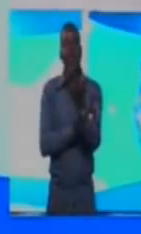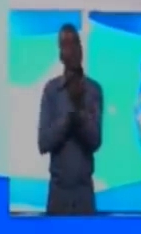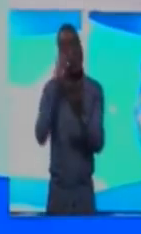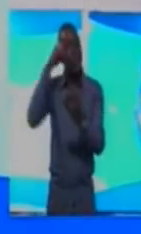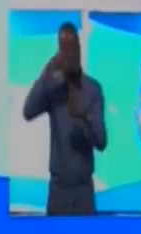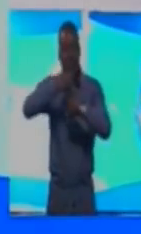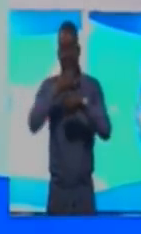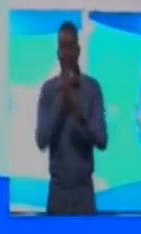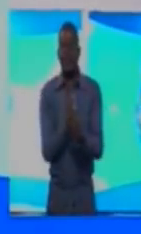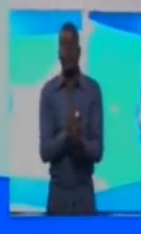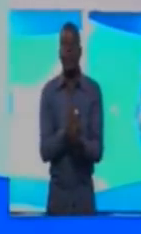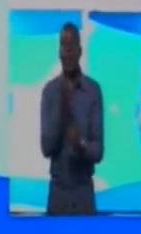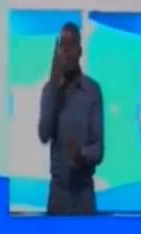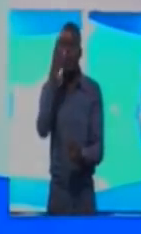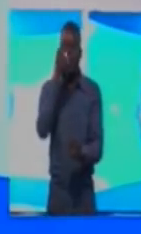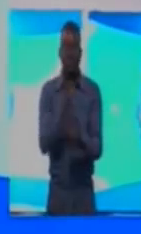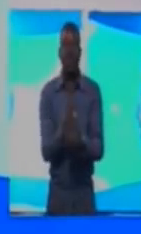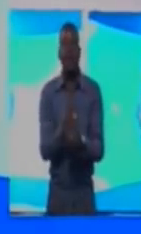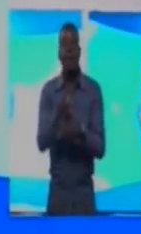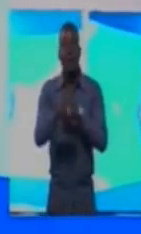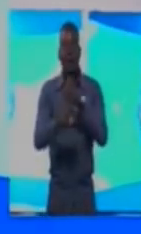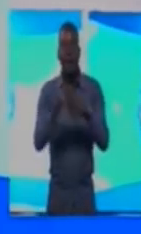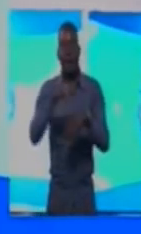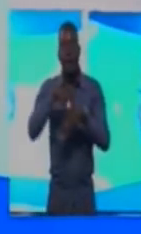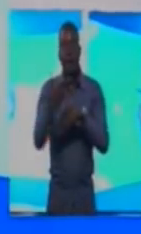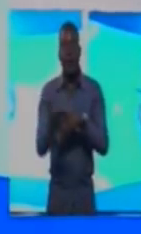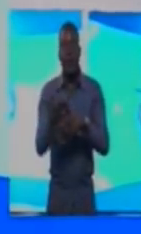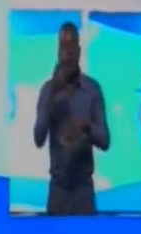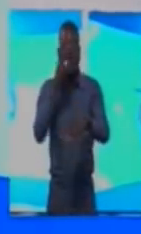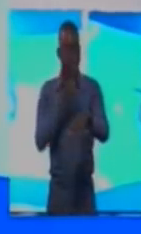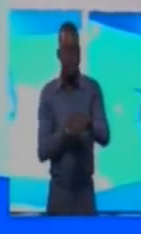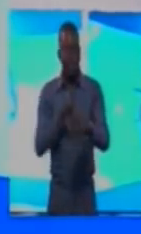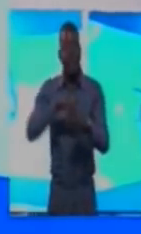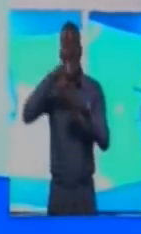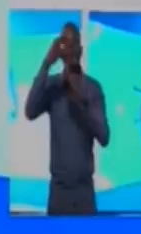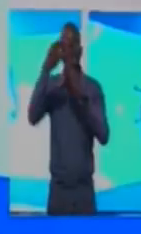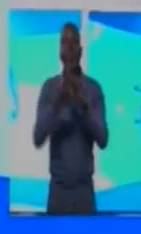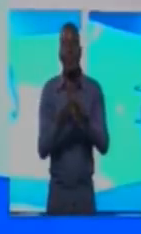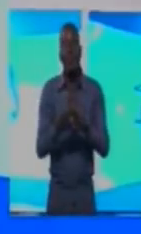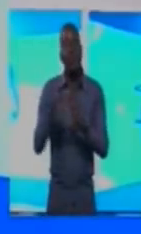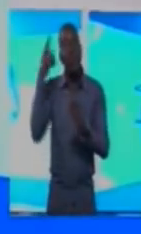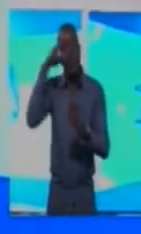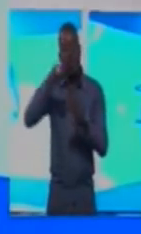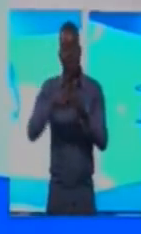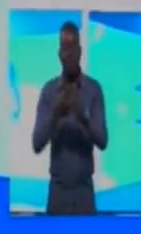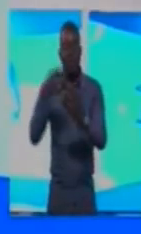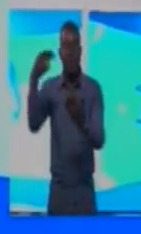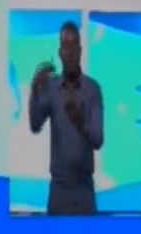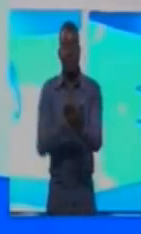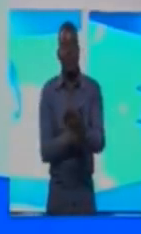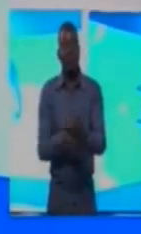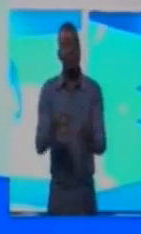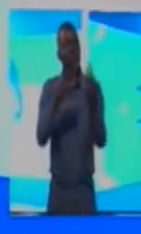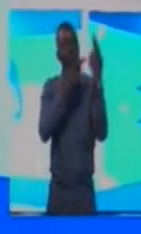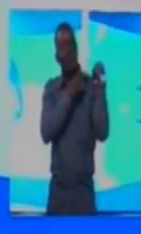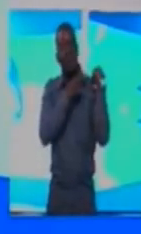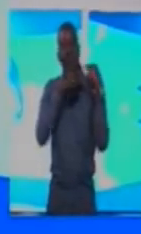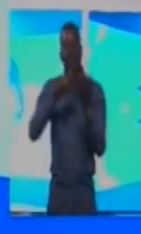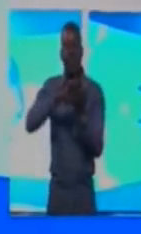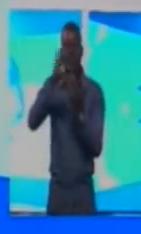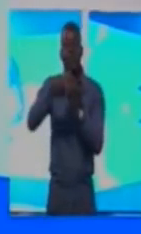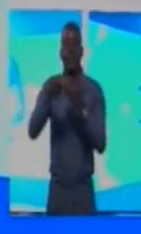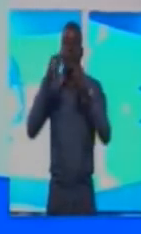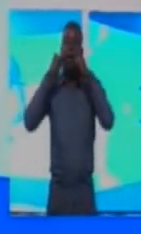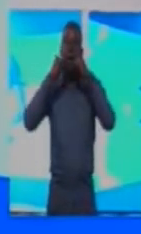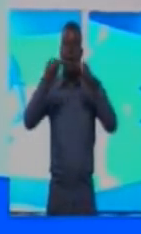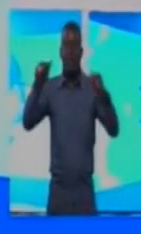maraîchère. Un an après, l'heure est au bilan. Au moment où l'on s'apprête pour la nouvelle campagne, les responsables du projet annoncent un